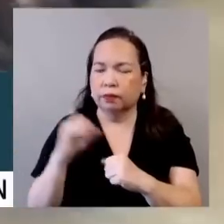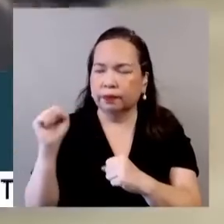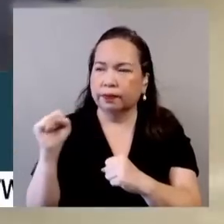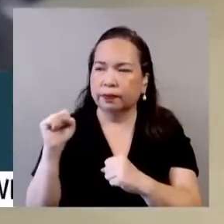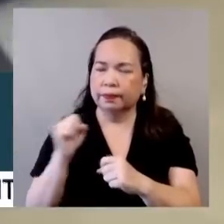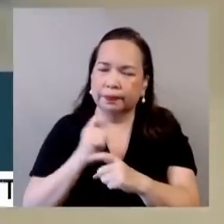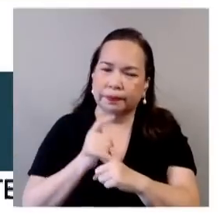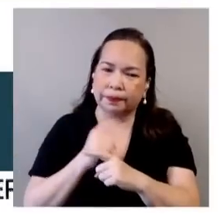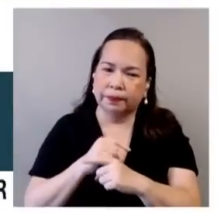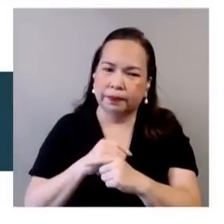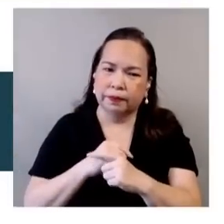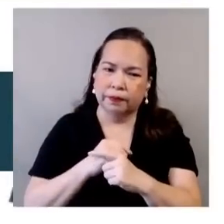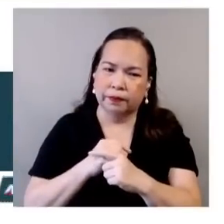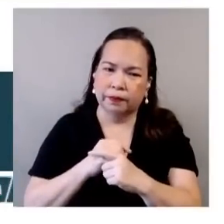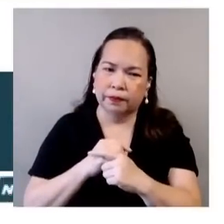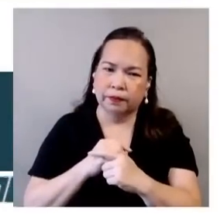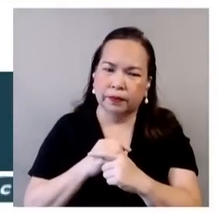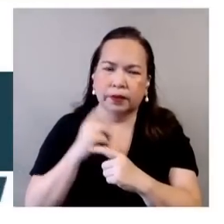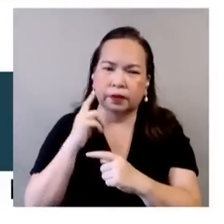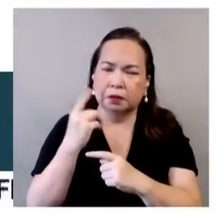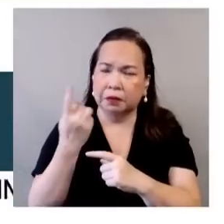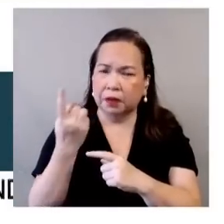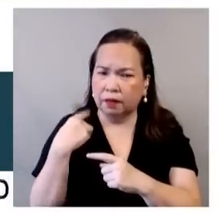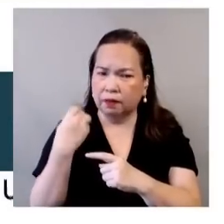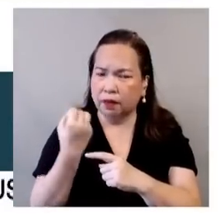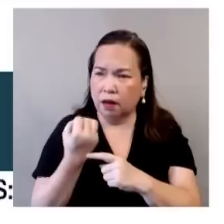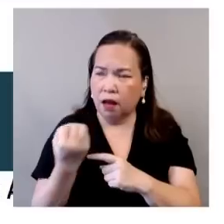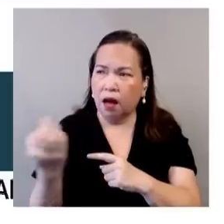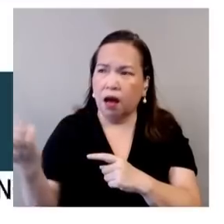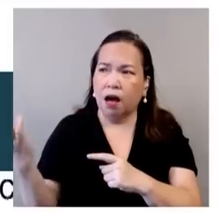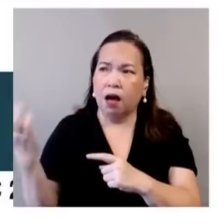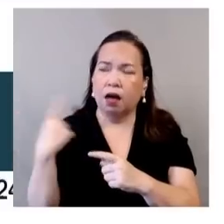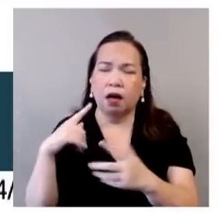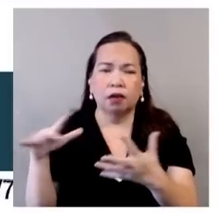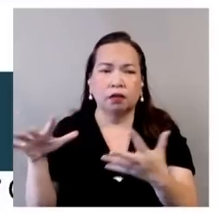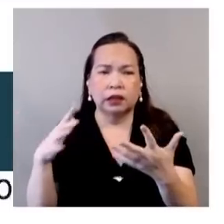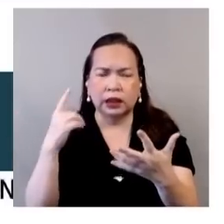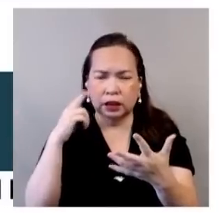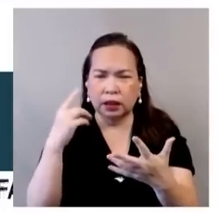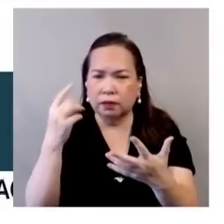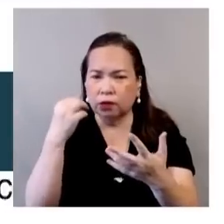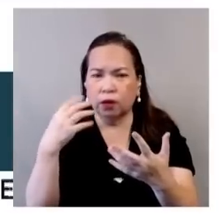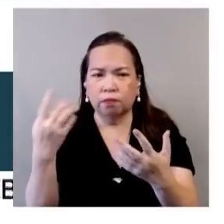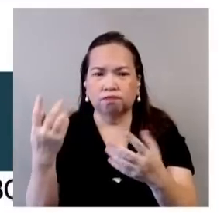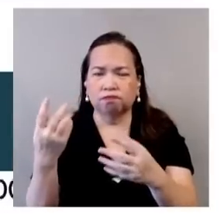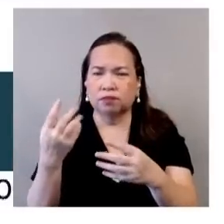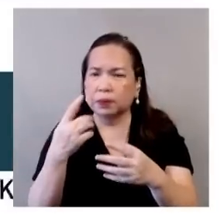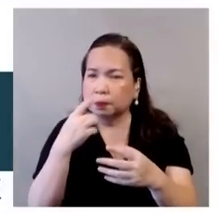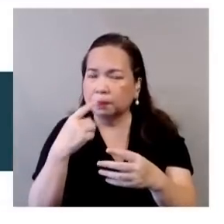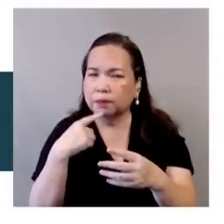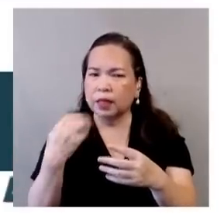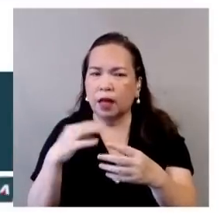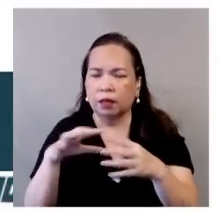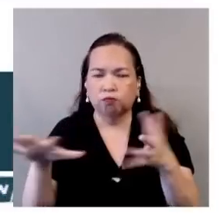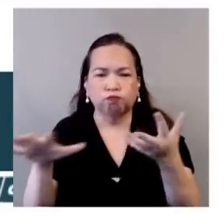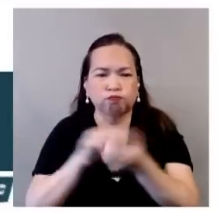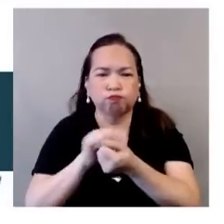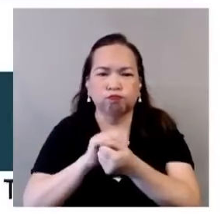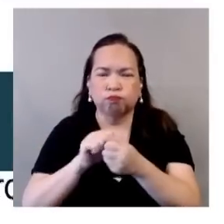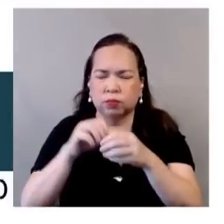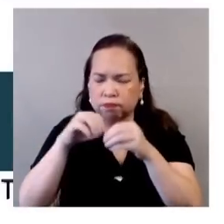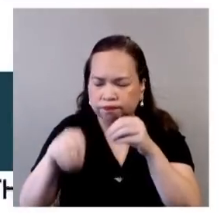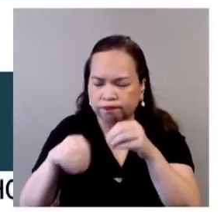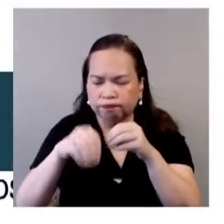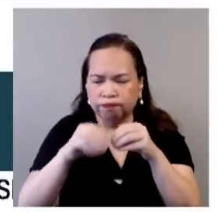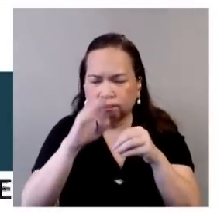yung numero, how much in terms of damage to agriculture po ba? Magkano po yung sinabi ninyo?